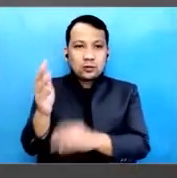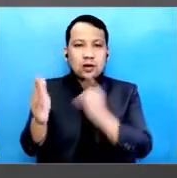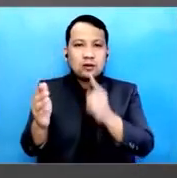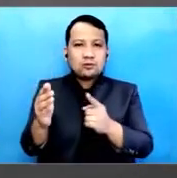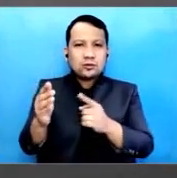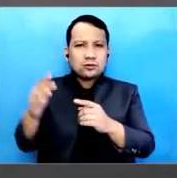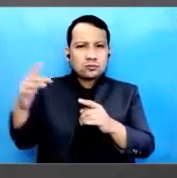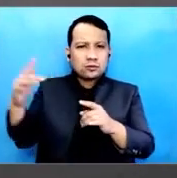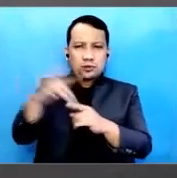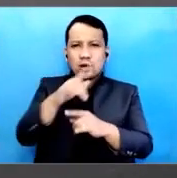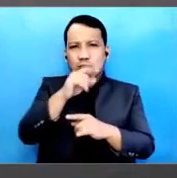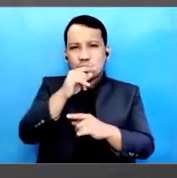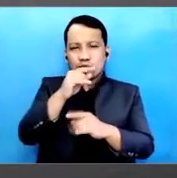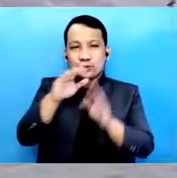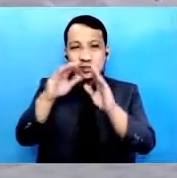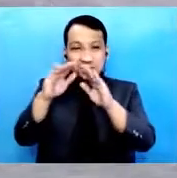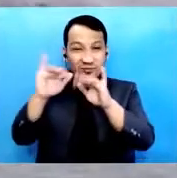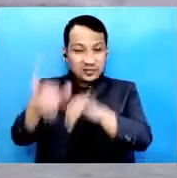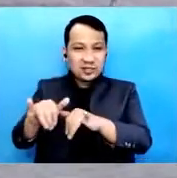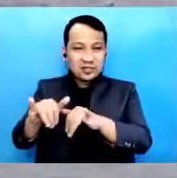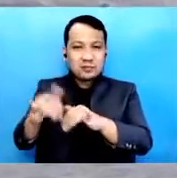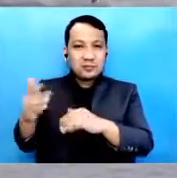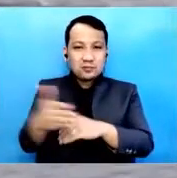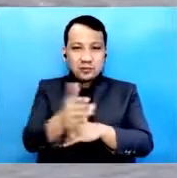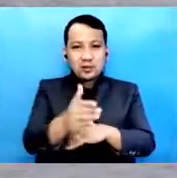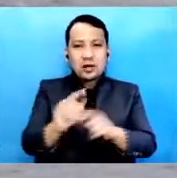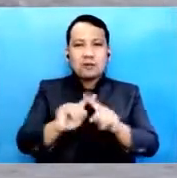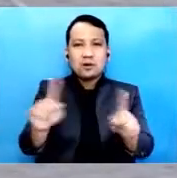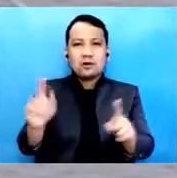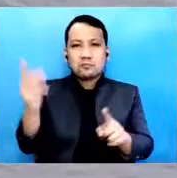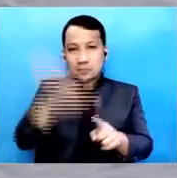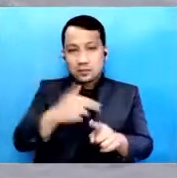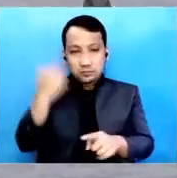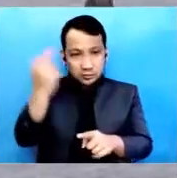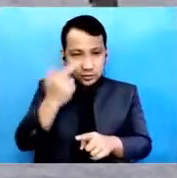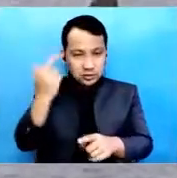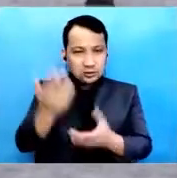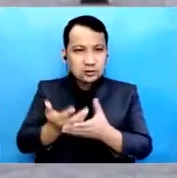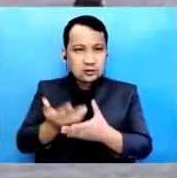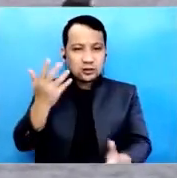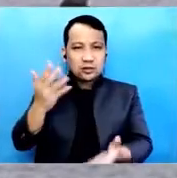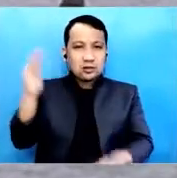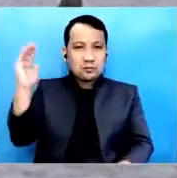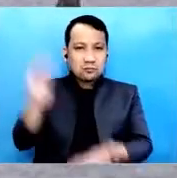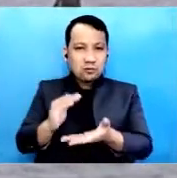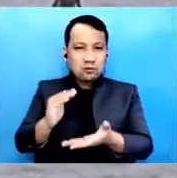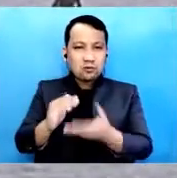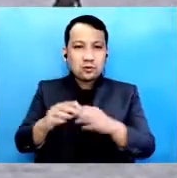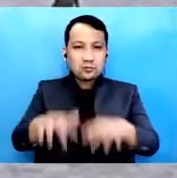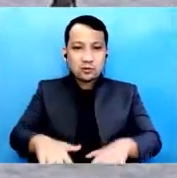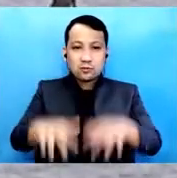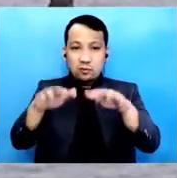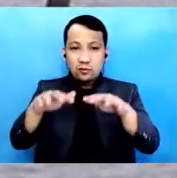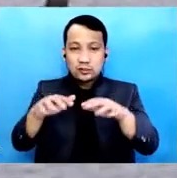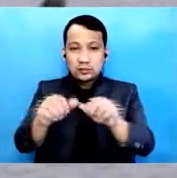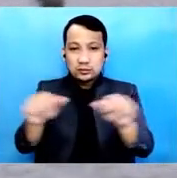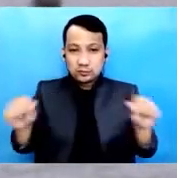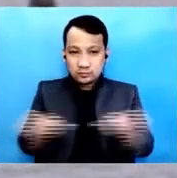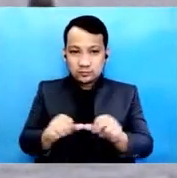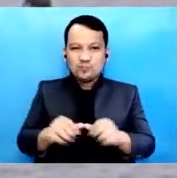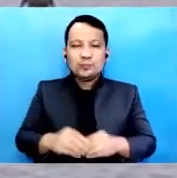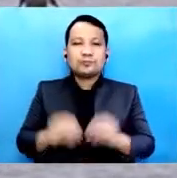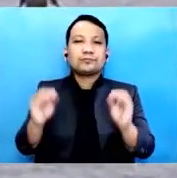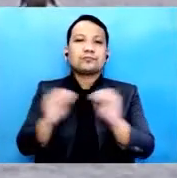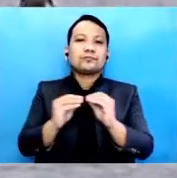sanctuary at tirahan ng mga isda, ito rin daw ang isa sa mga dahilan kung bakit nabawasan ang pagbaha sa lugar. It becomes a